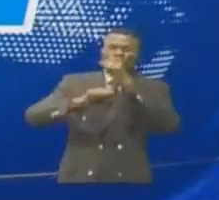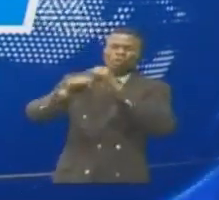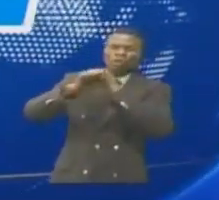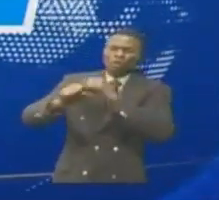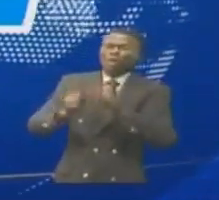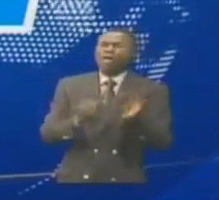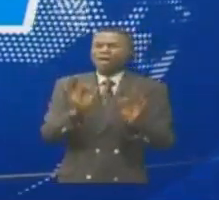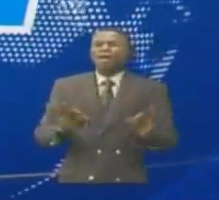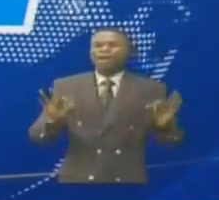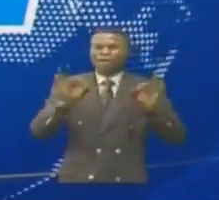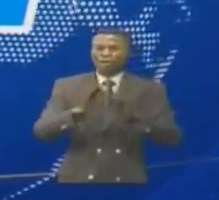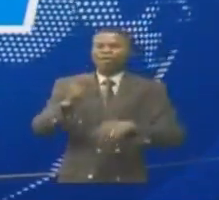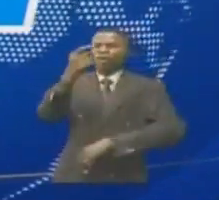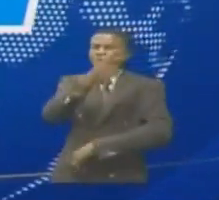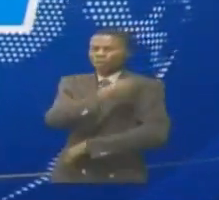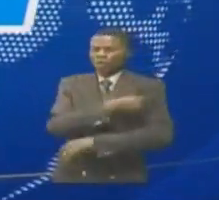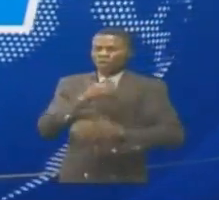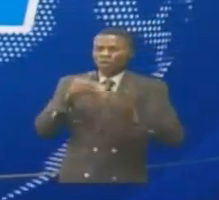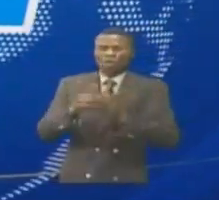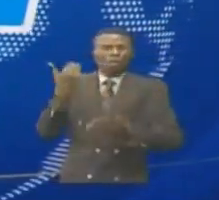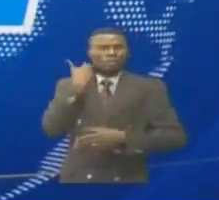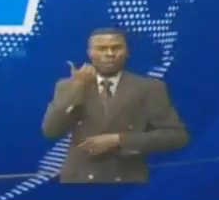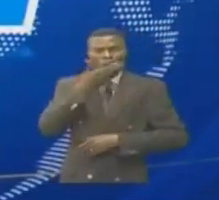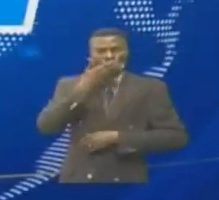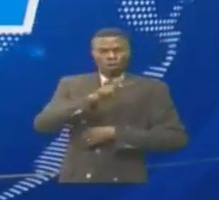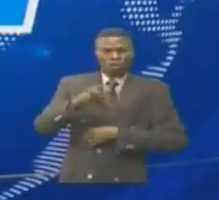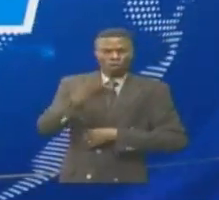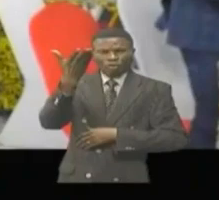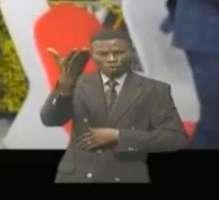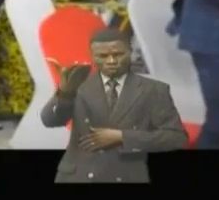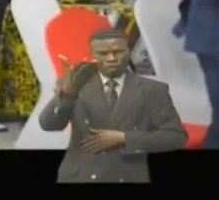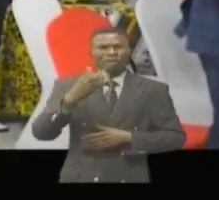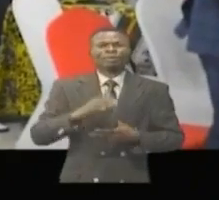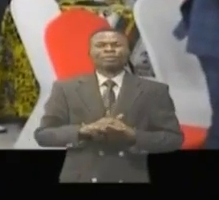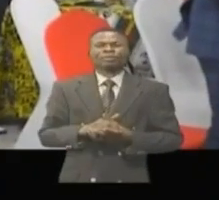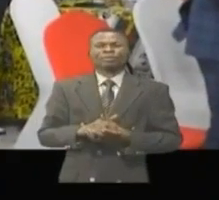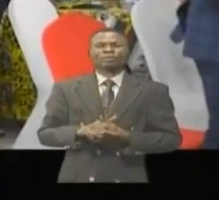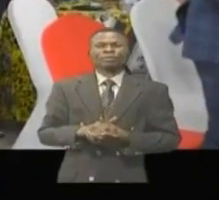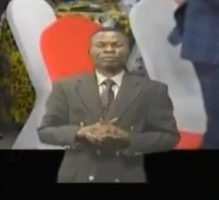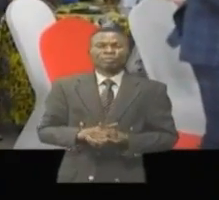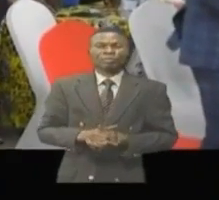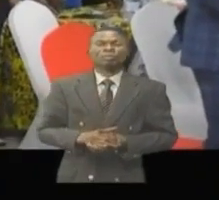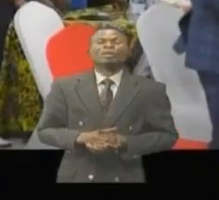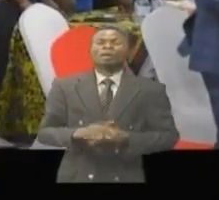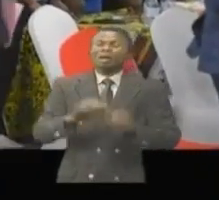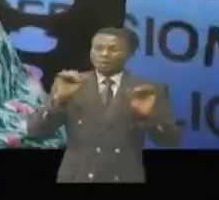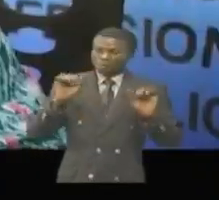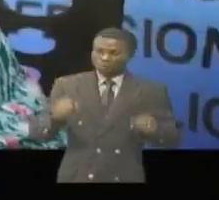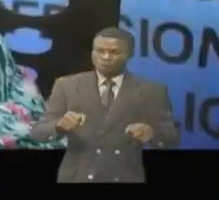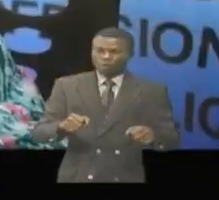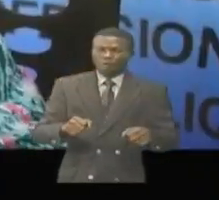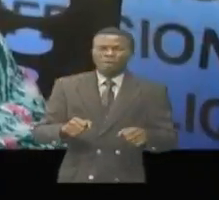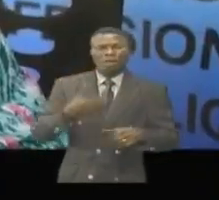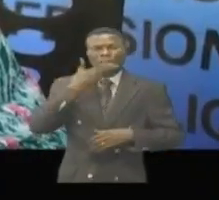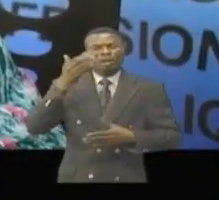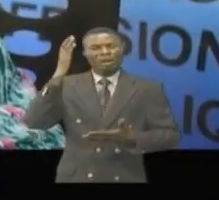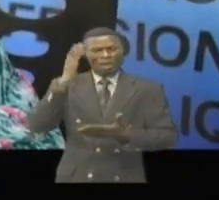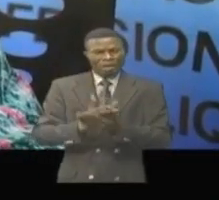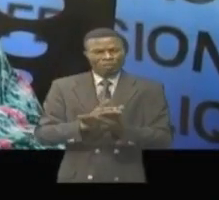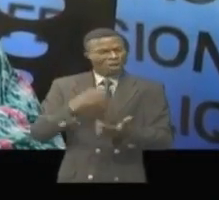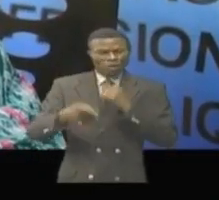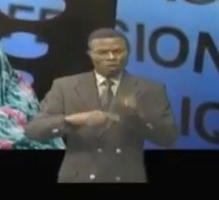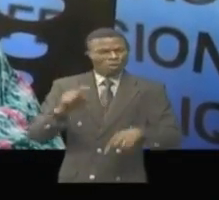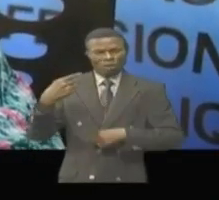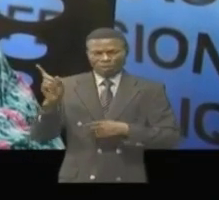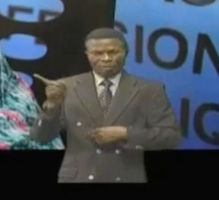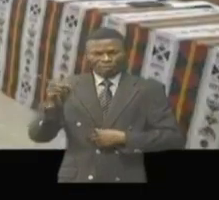l'importance de la vaccination contre la COVID-19. Nicole Sessep. Vaut mieux la fin d'une chose que son commencement, dit-on.